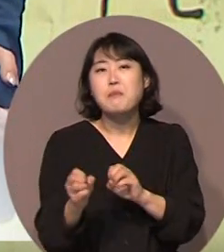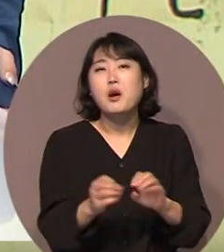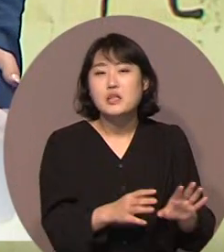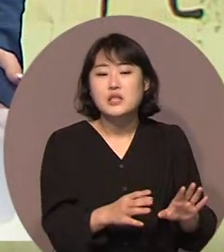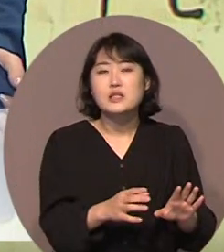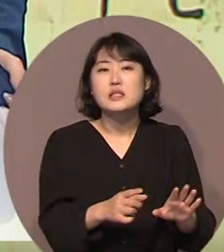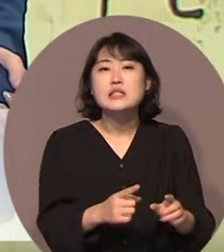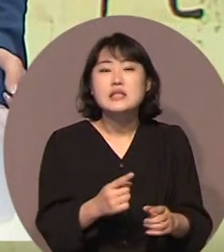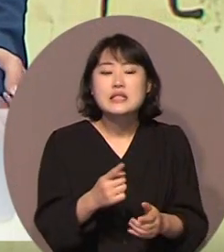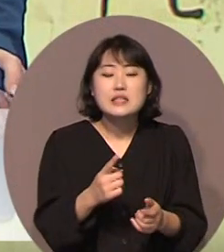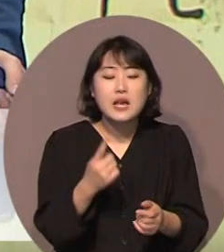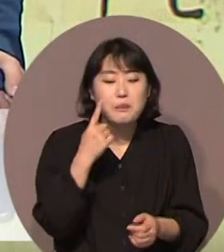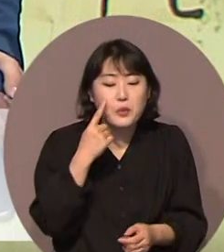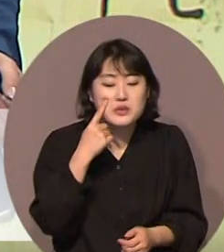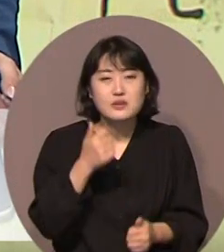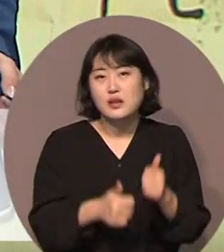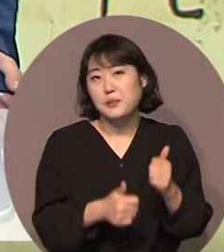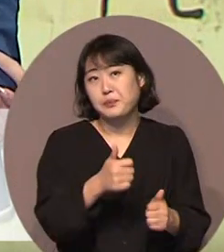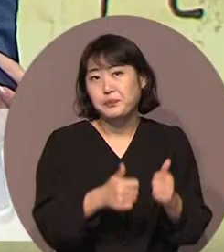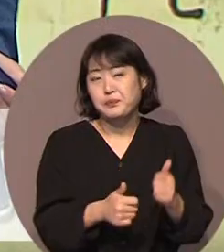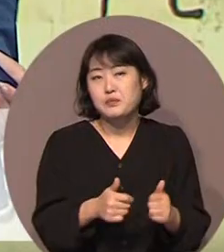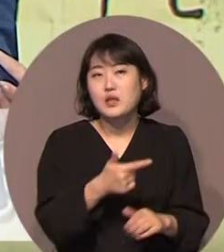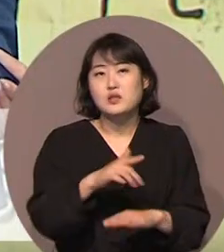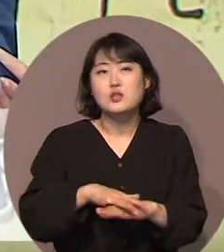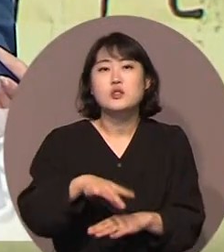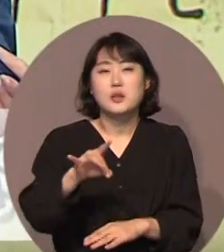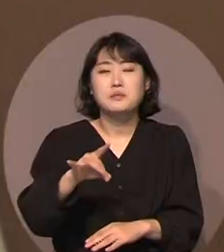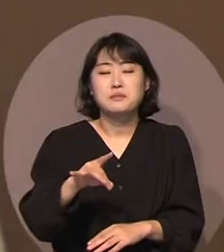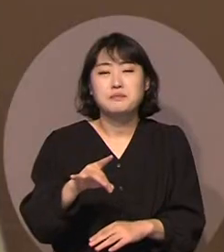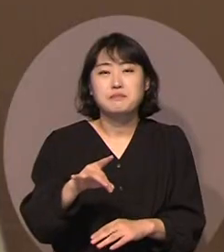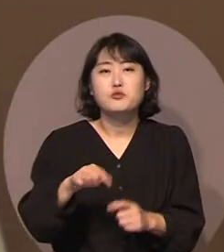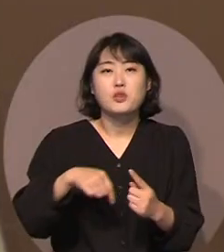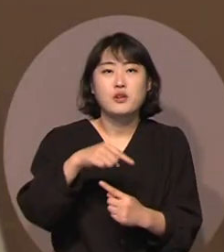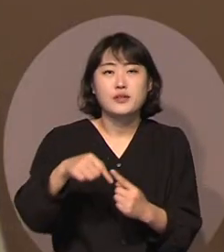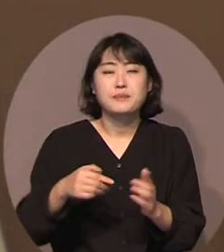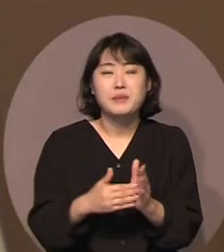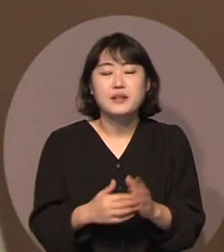대전에서 처음 시작했습니다 김태욱 기자입니다